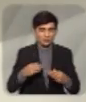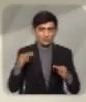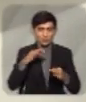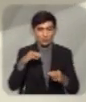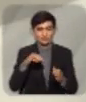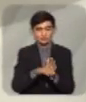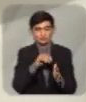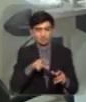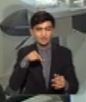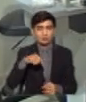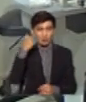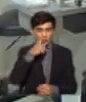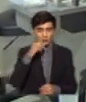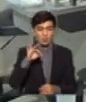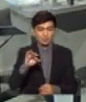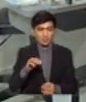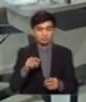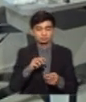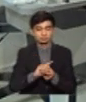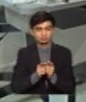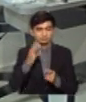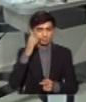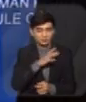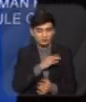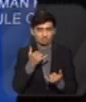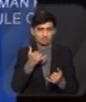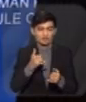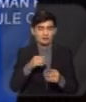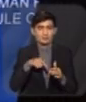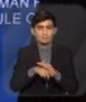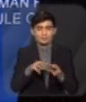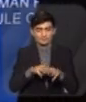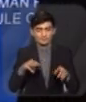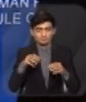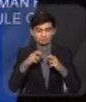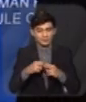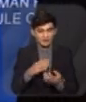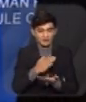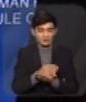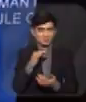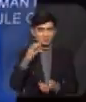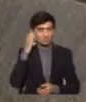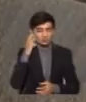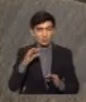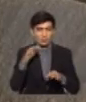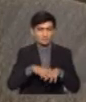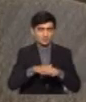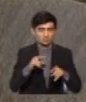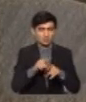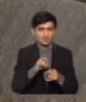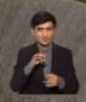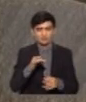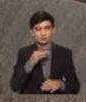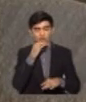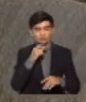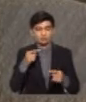этого года. Сейчас документ находится на рассмотрении в Мажилисе. Общественники просят разработчиков прислушаться к ним и внести